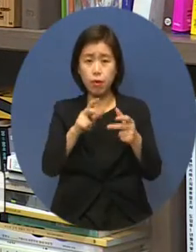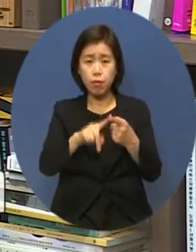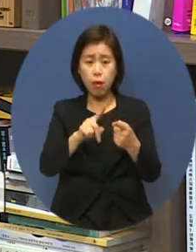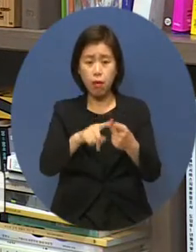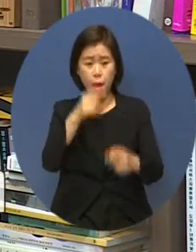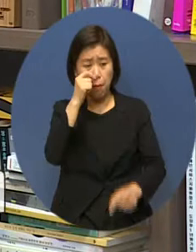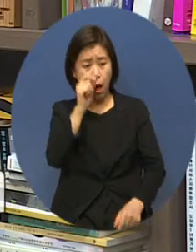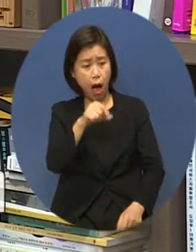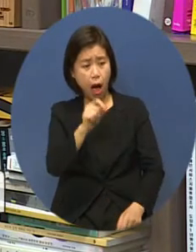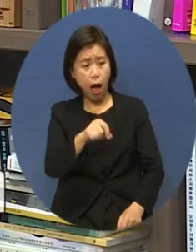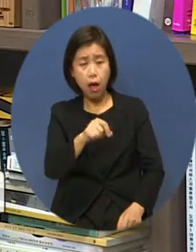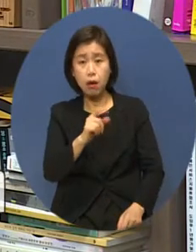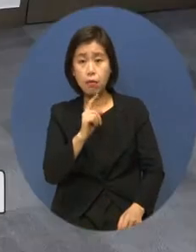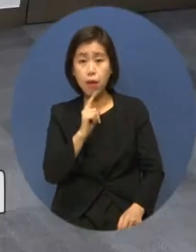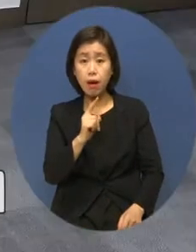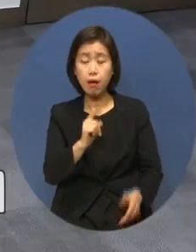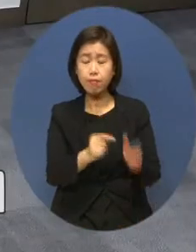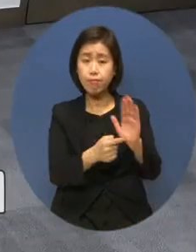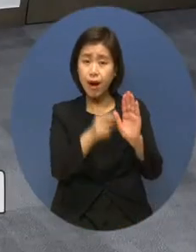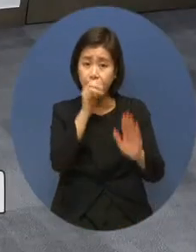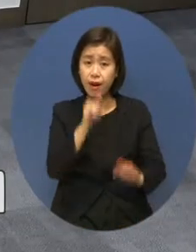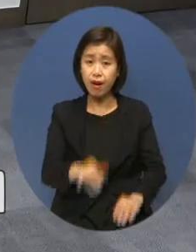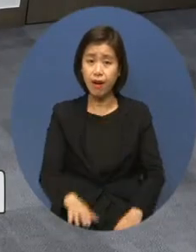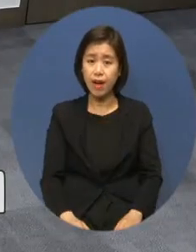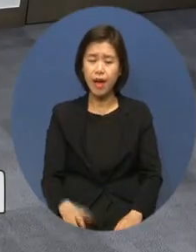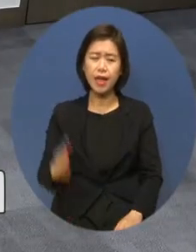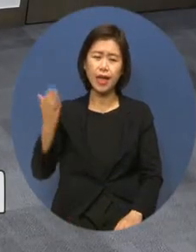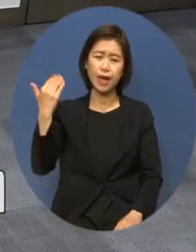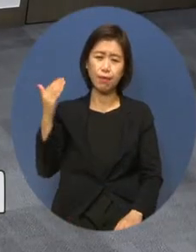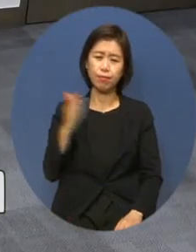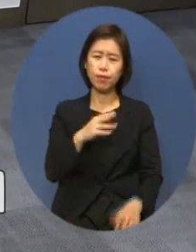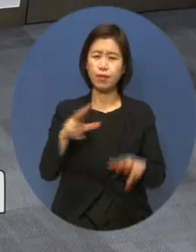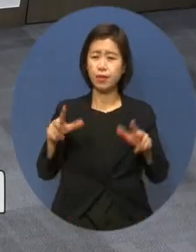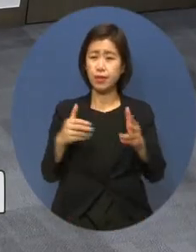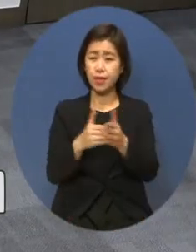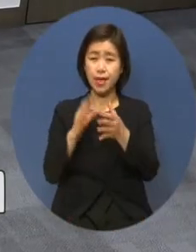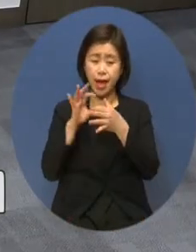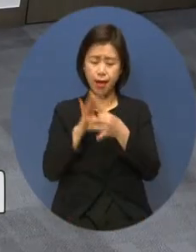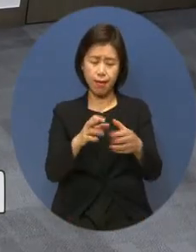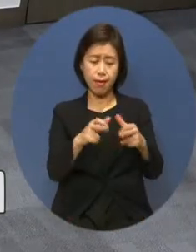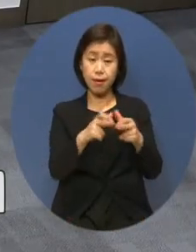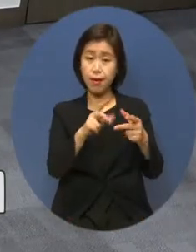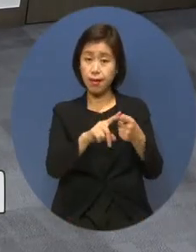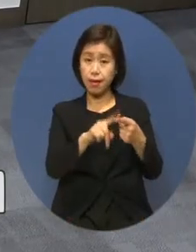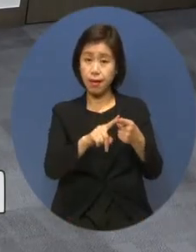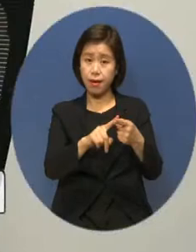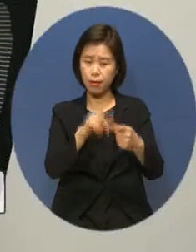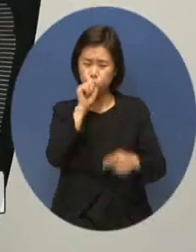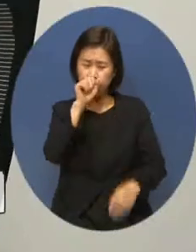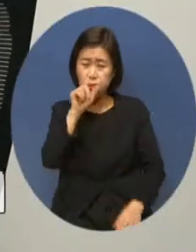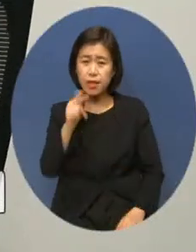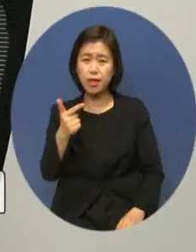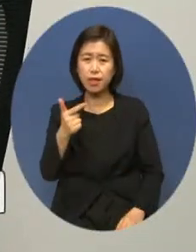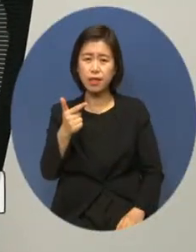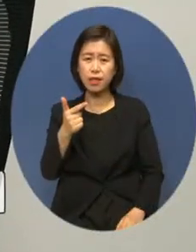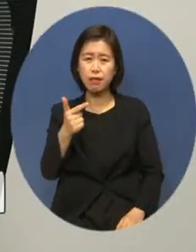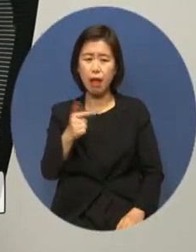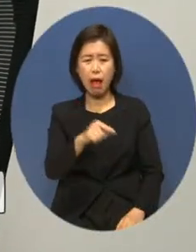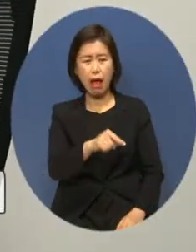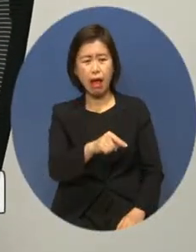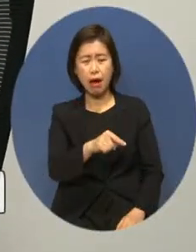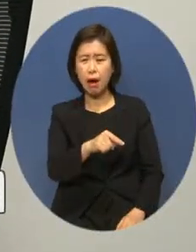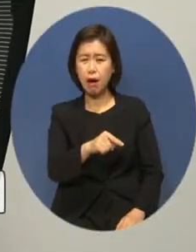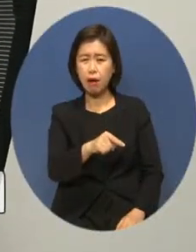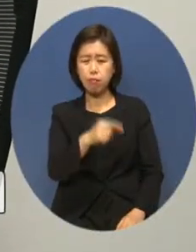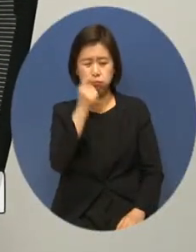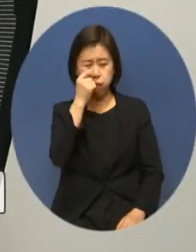생각이 들거든요. 과거부터 지금까지 계속 장애인에 대한 여러 가지 표현들을 무언가를 좋지 않은 것, 하자가 있는 것, 나쁜